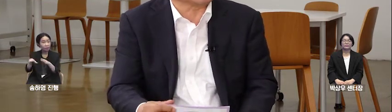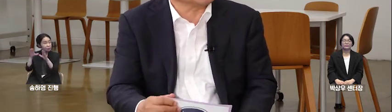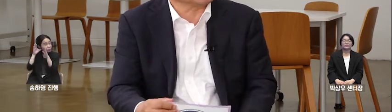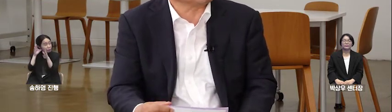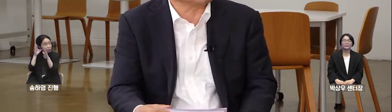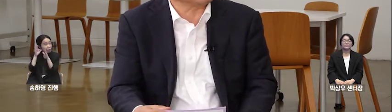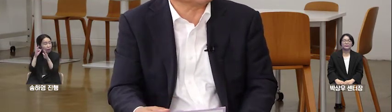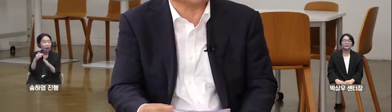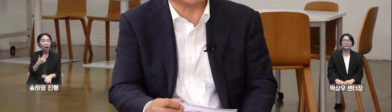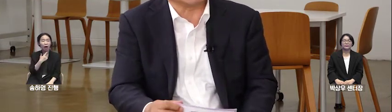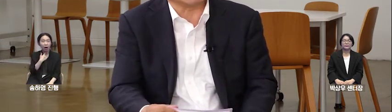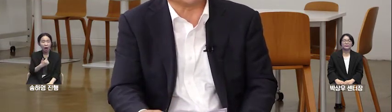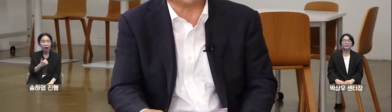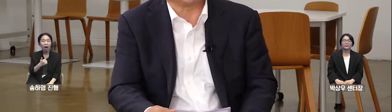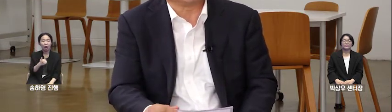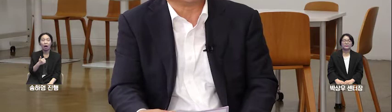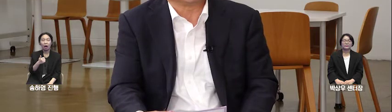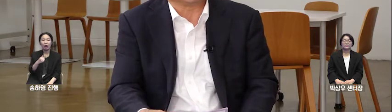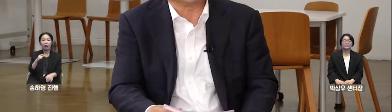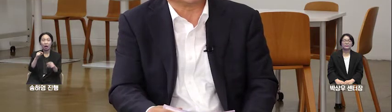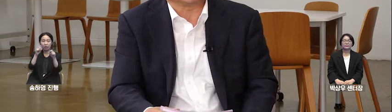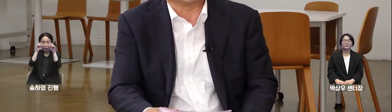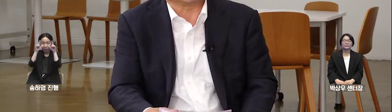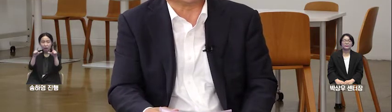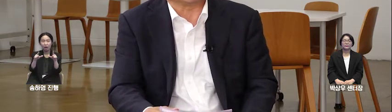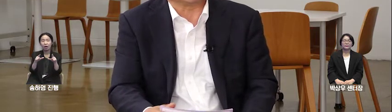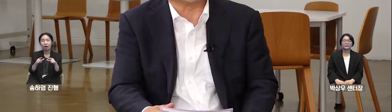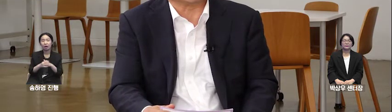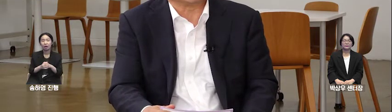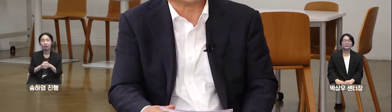듣다 보니까 이제 조금씩 조금씩 이해하고